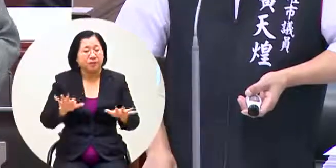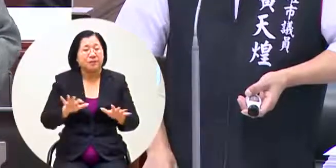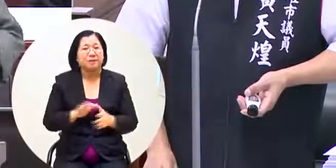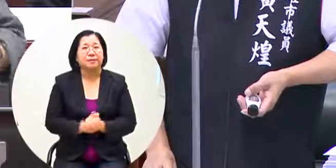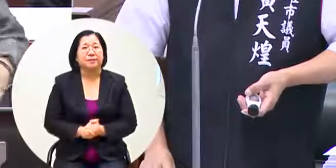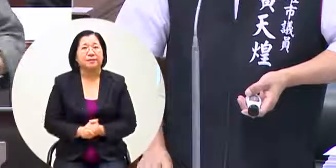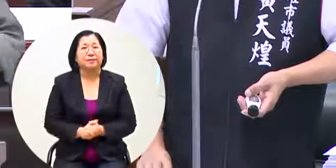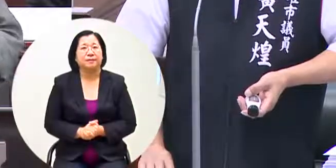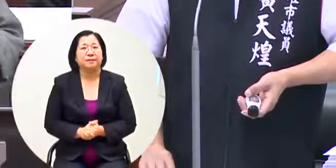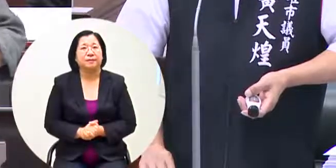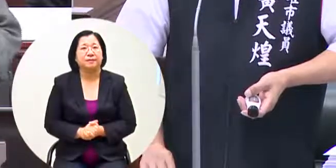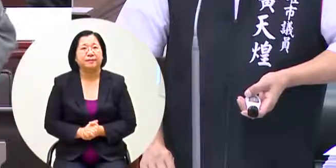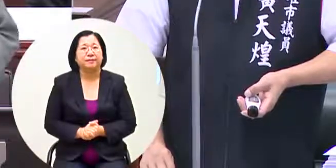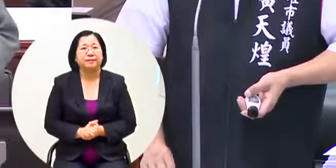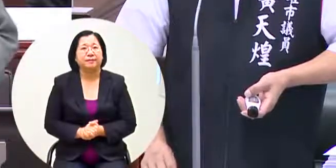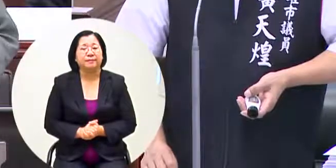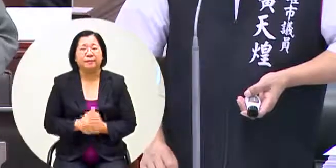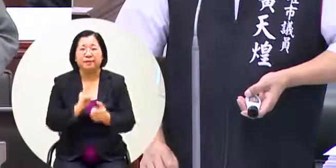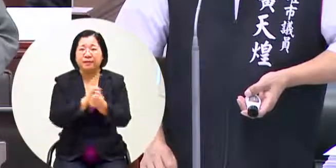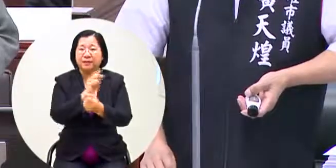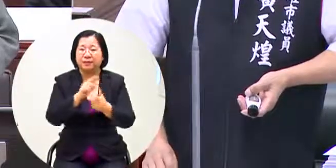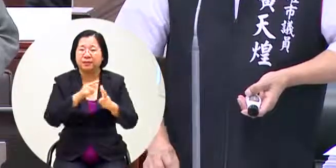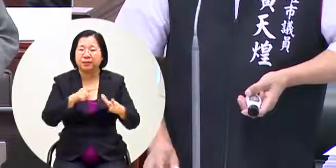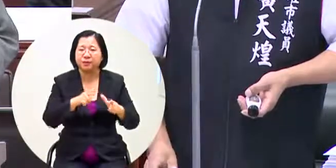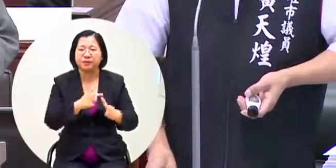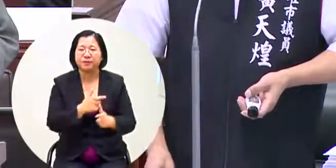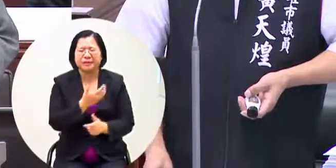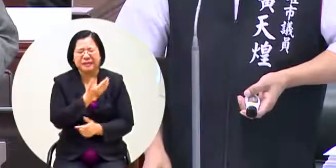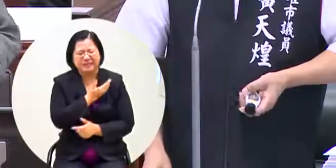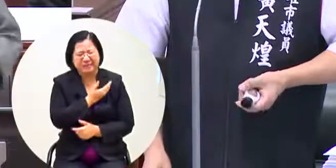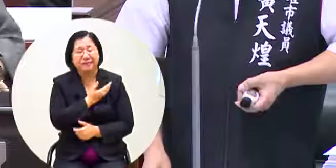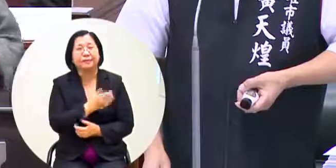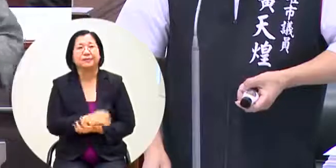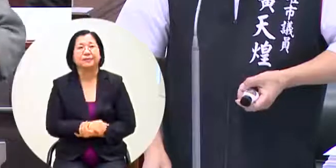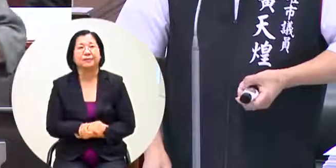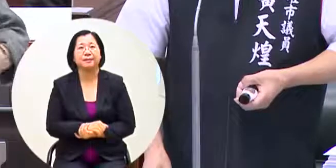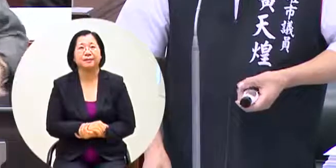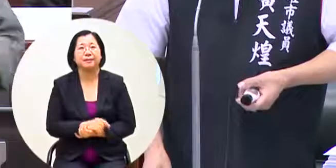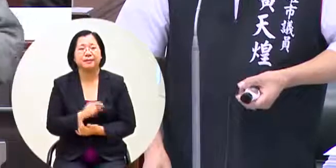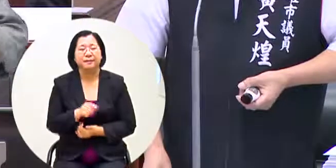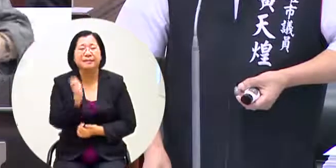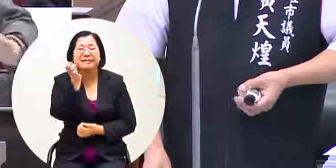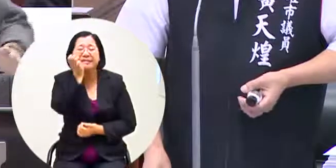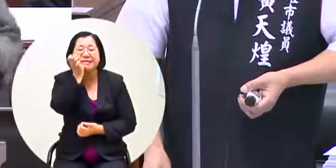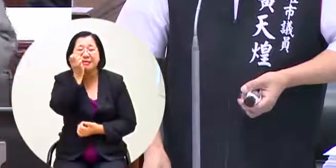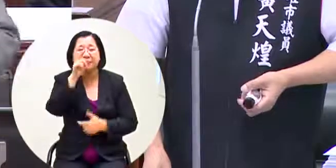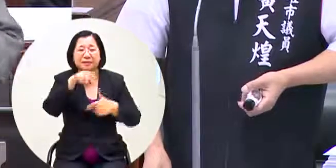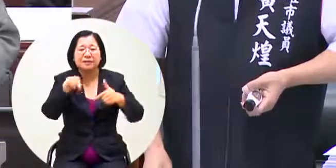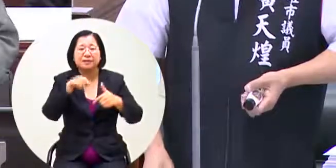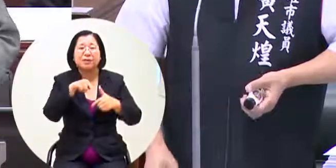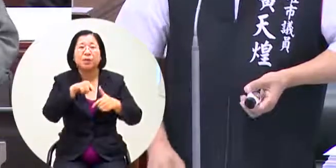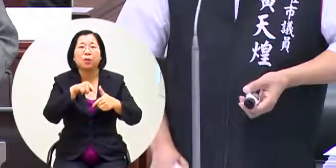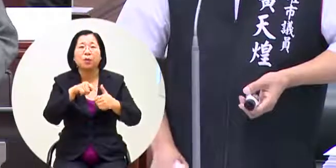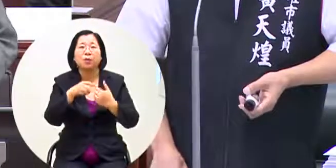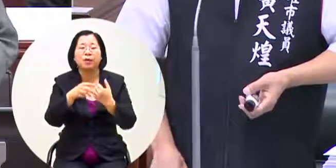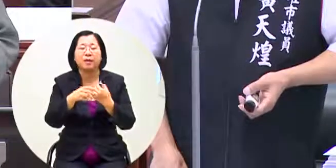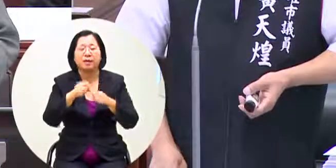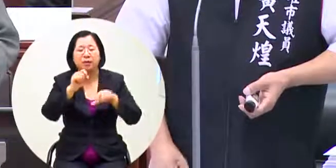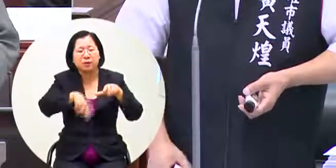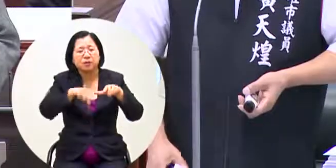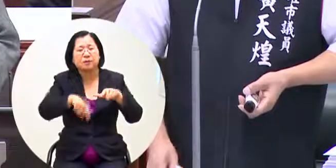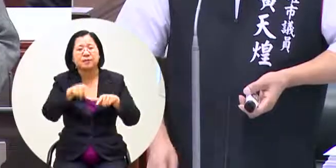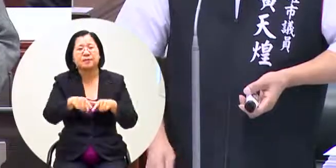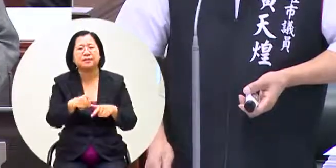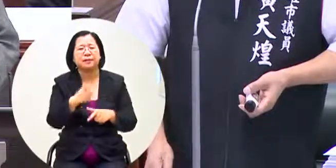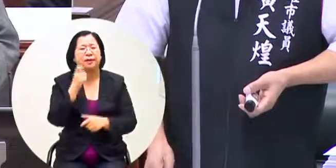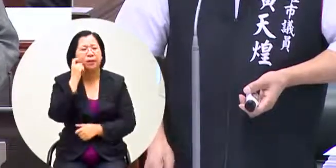所承受的这些石化业带给林园的困难负担，这个部分